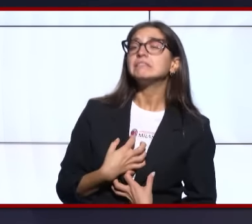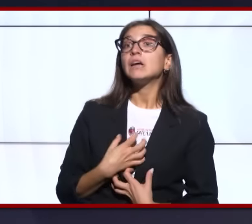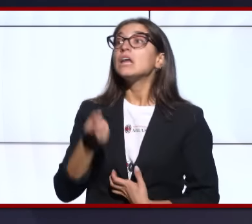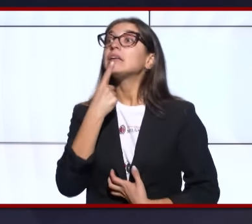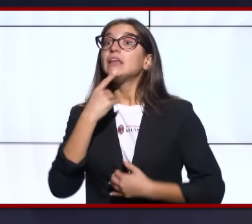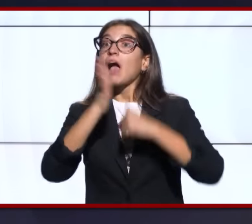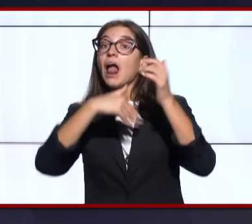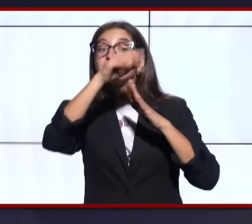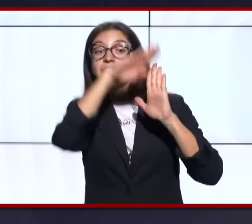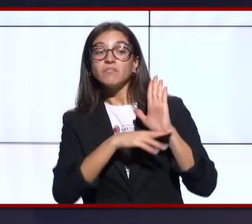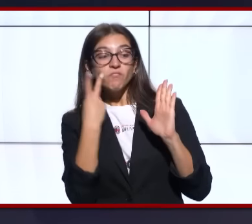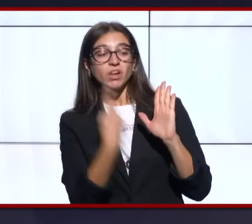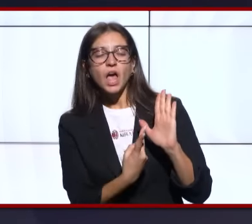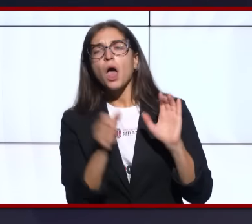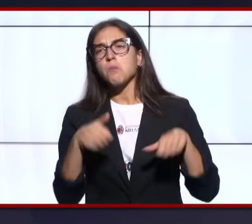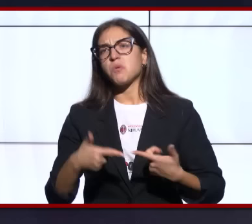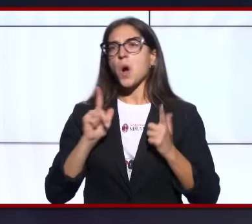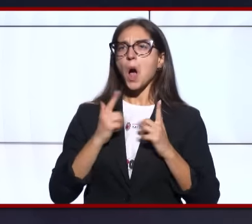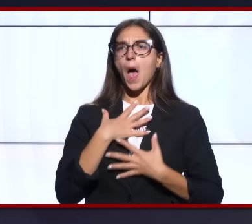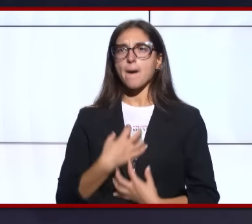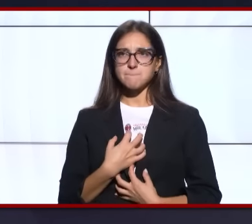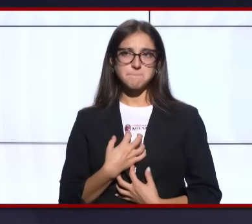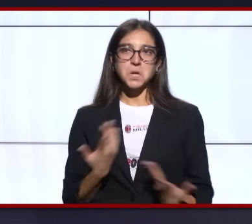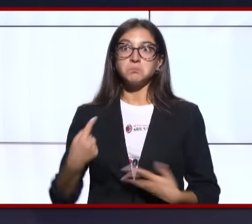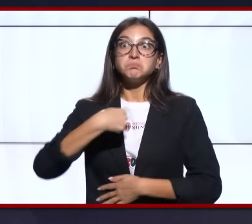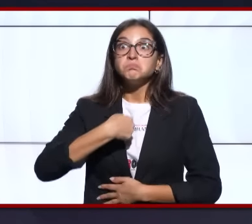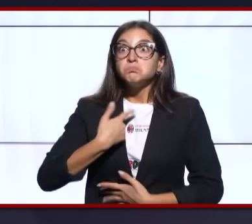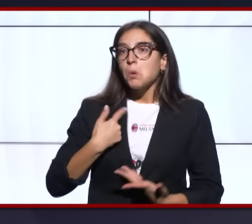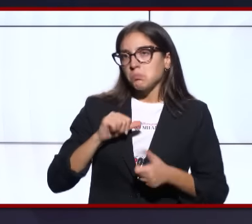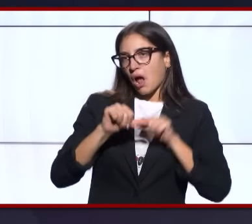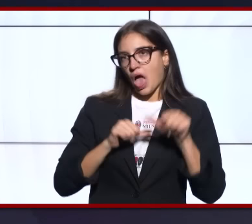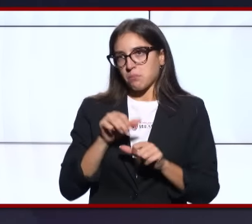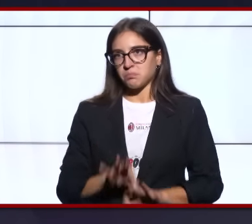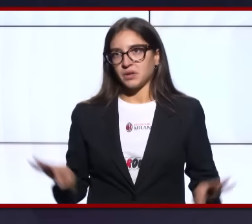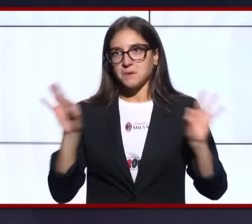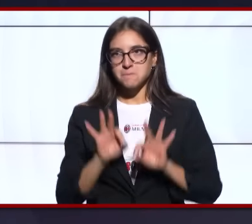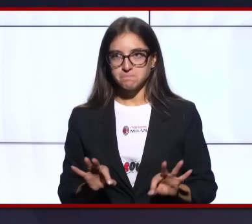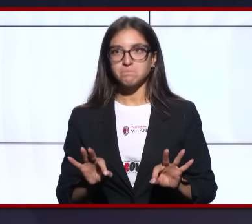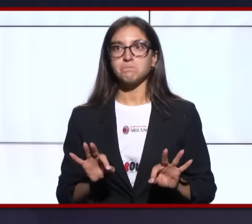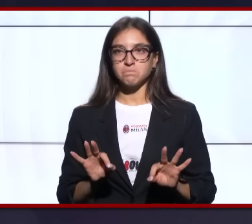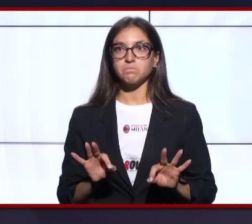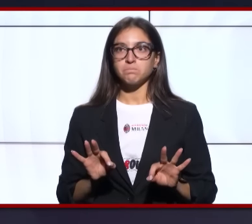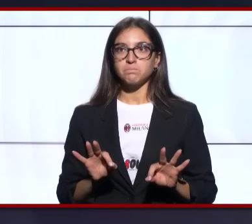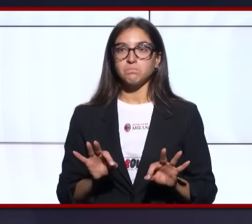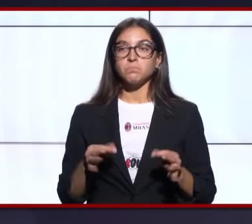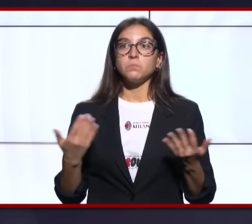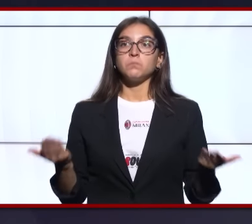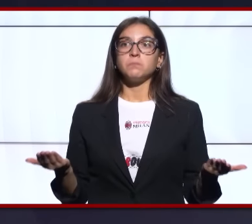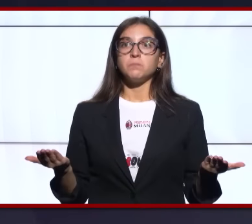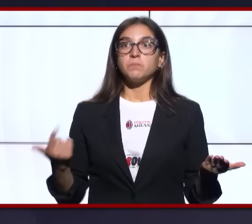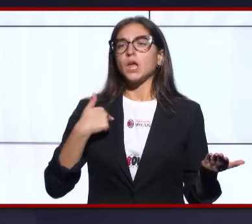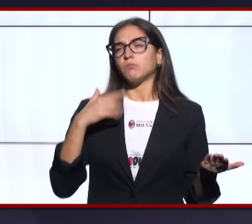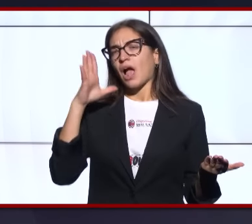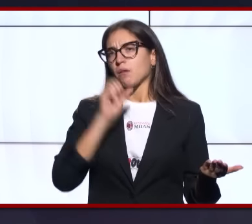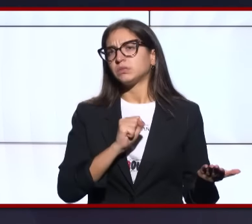penaliza per me non cambia Non cambia niente Eh ma